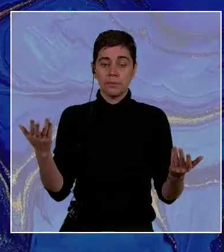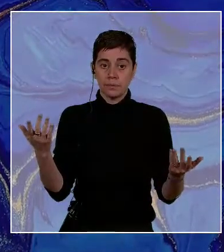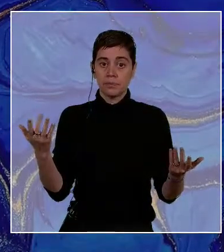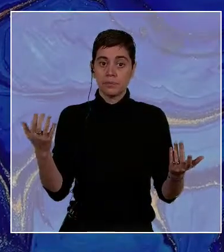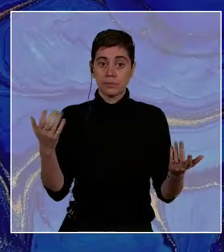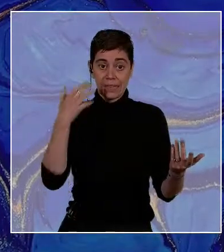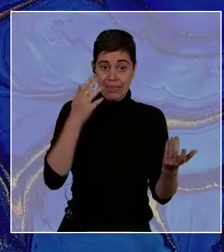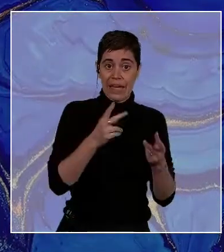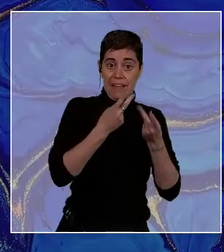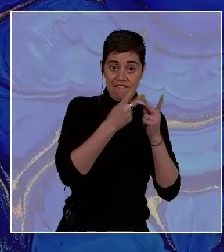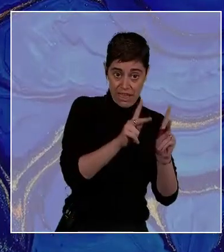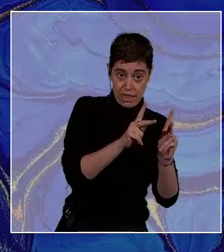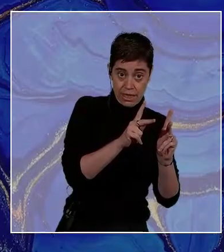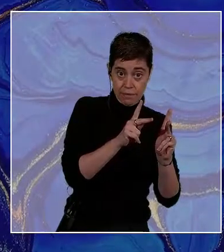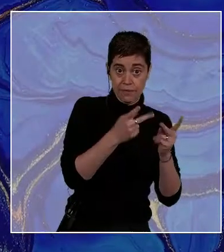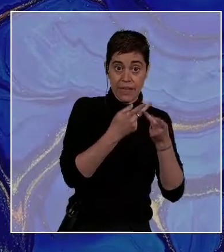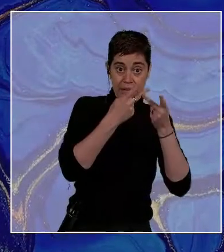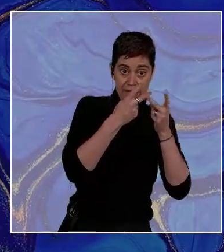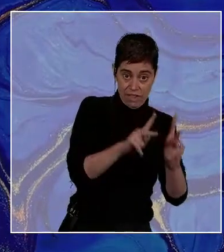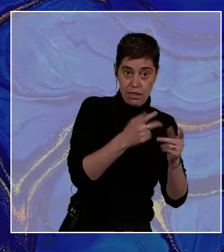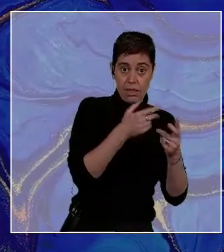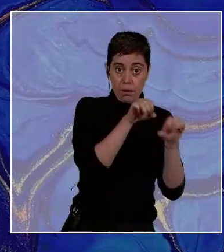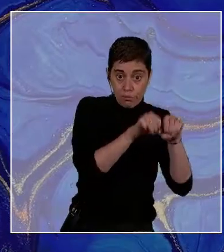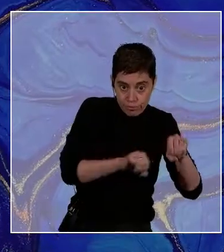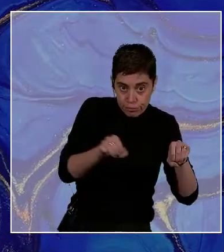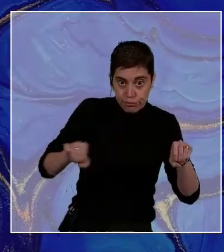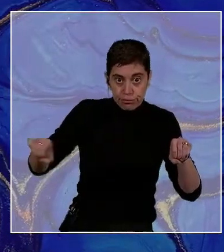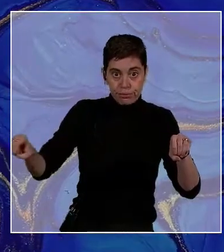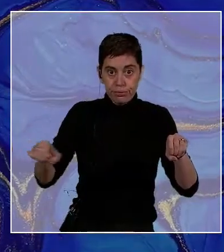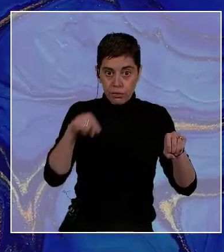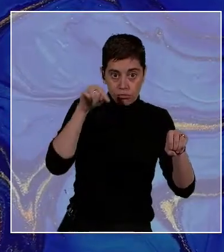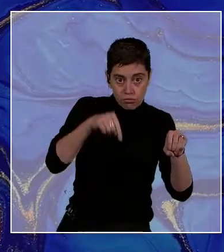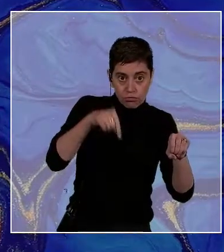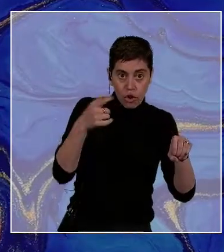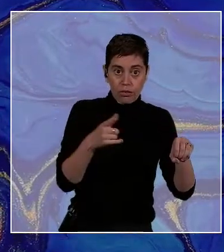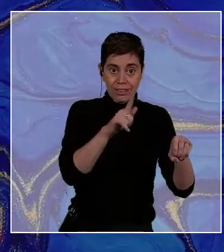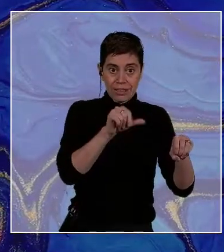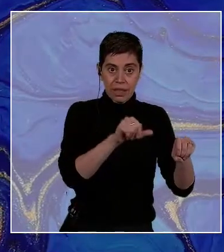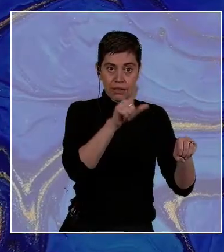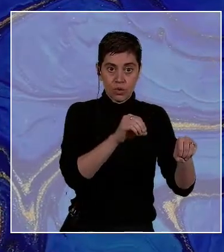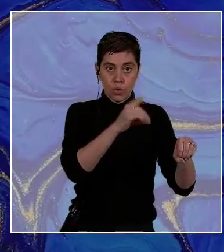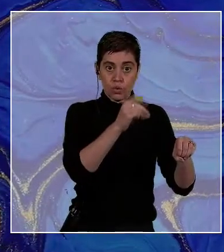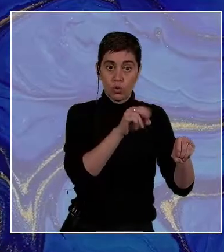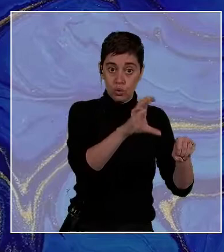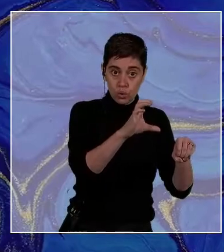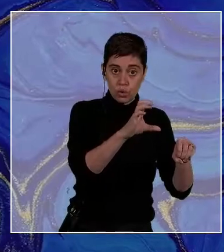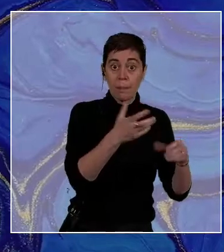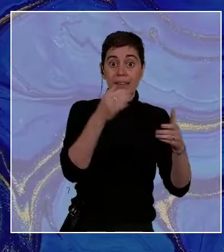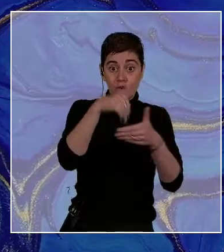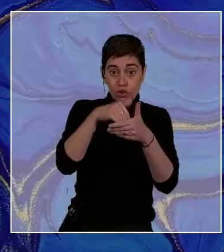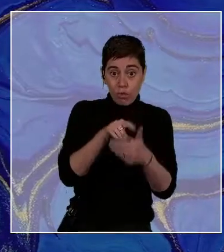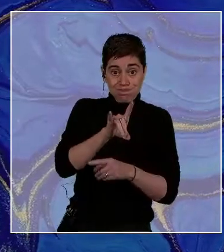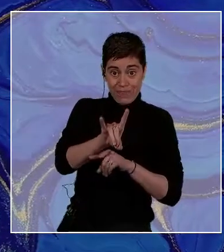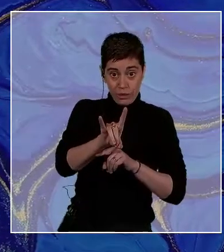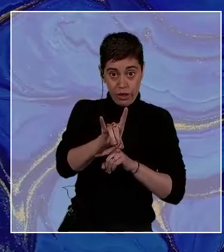de Manchester à Liverpool, un pipeline d'hydrogène, donc un gazoduc d'hydrogène, où il y aura une empreinte carbone